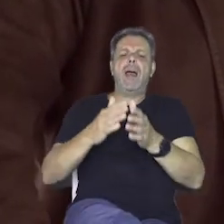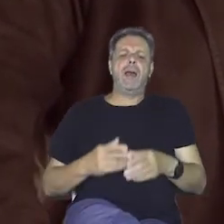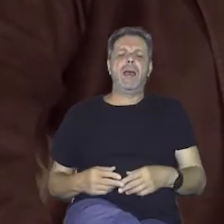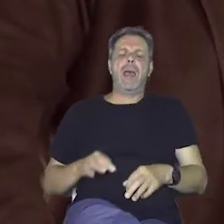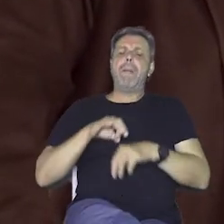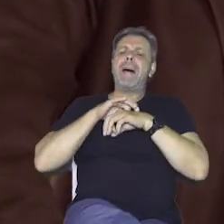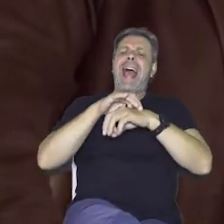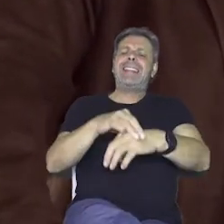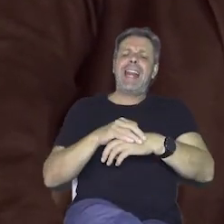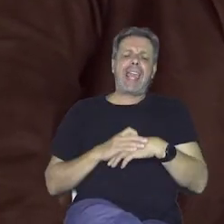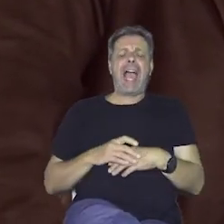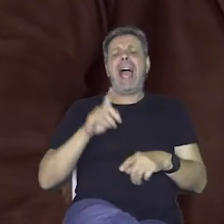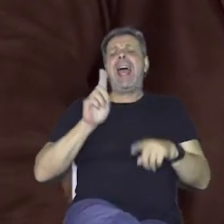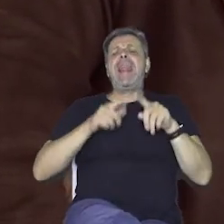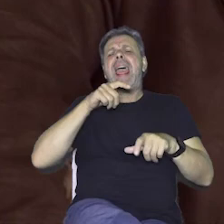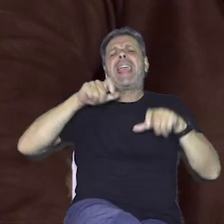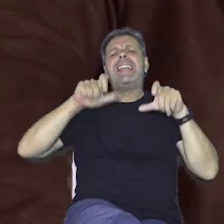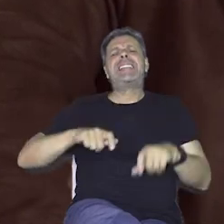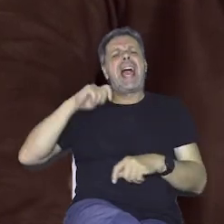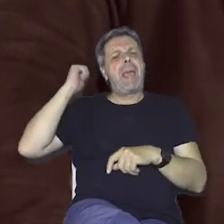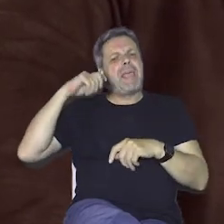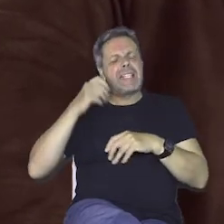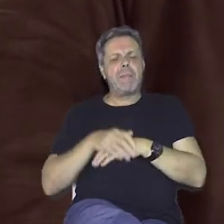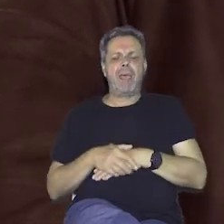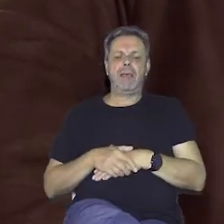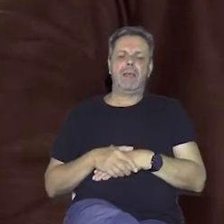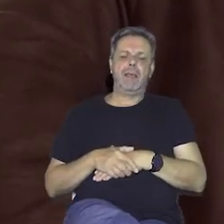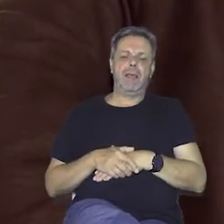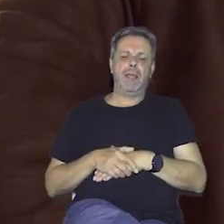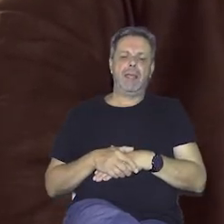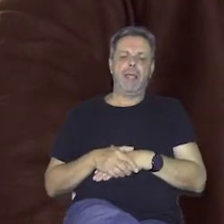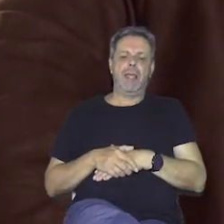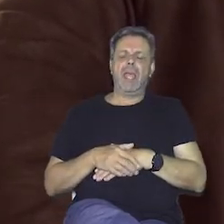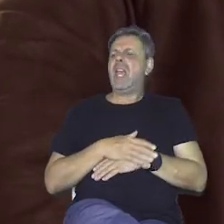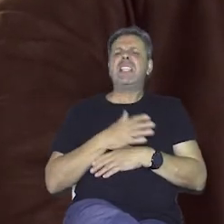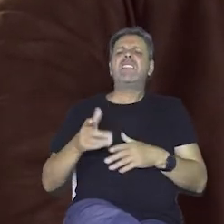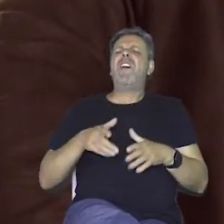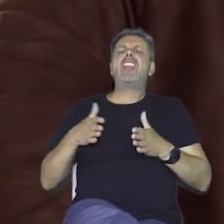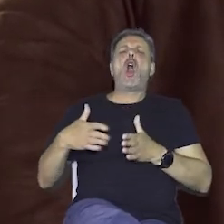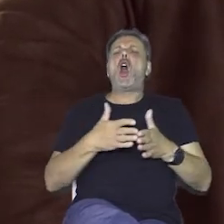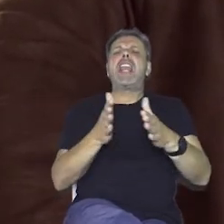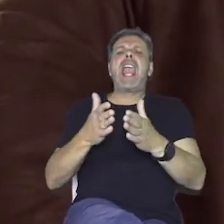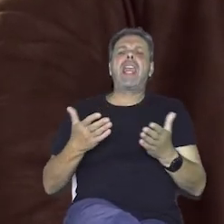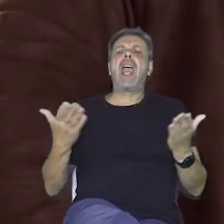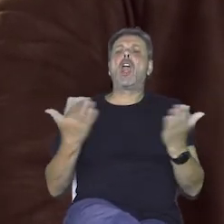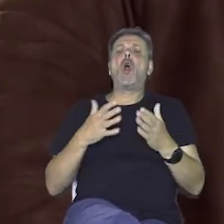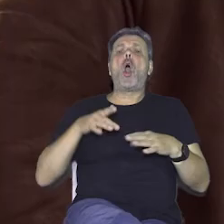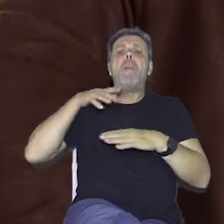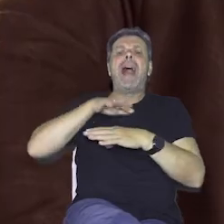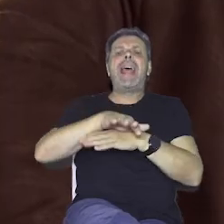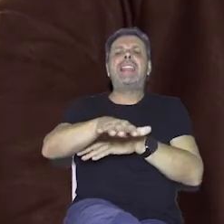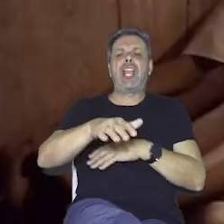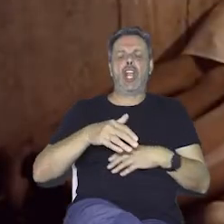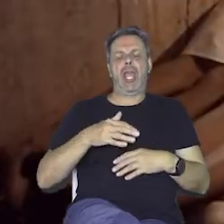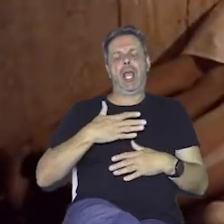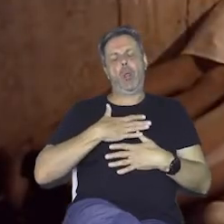pratile ga neke stare pjesme, sve do rijeke kojom teče tuga.